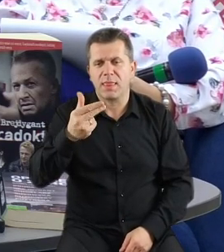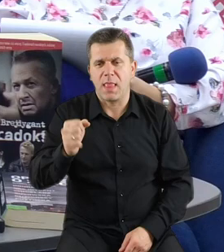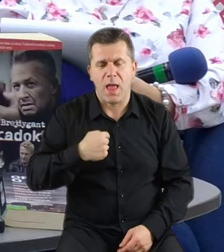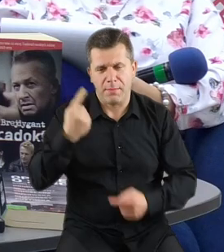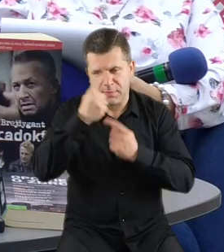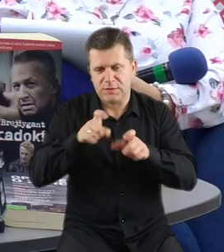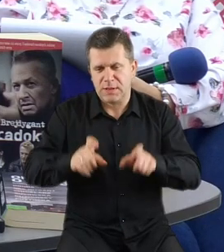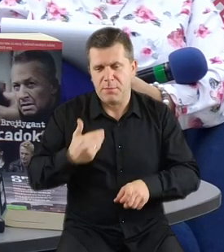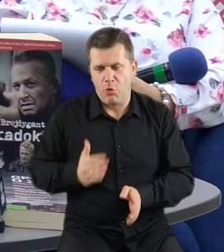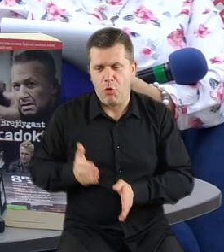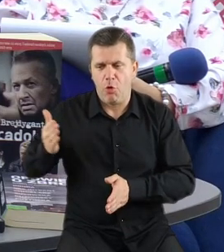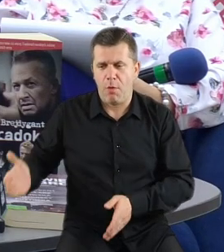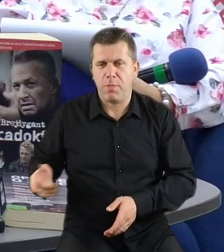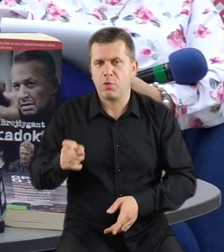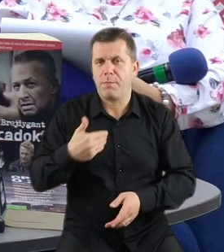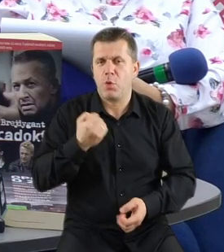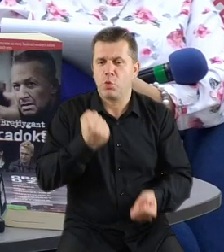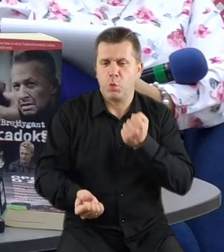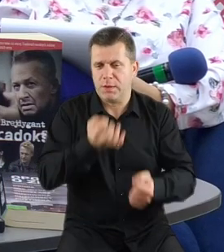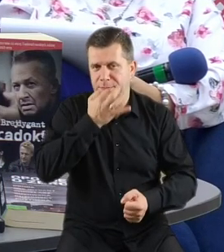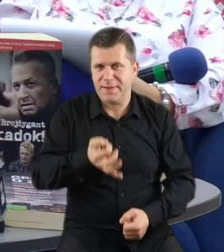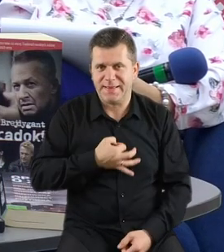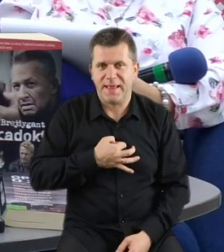obok. No więc trudne pytanie.